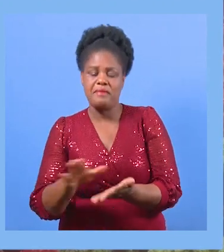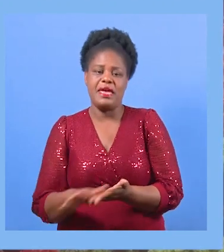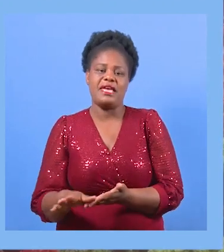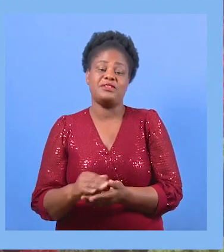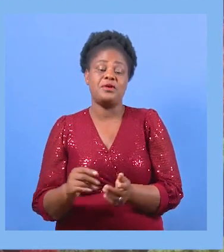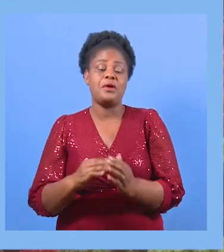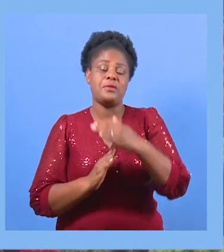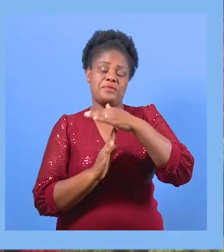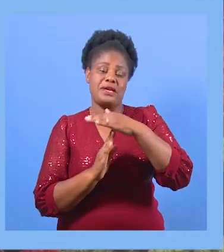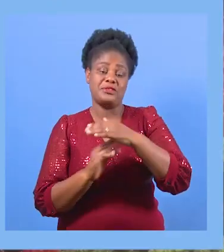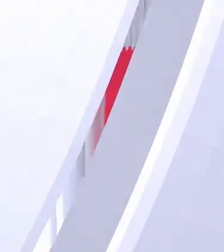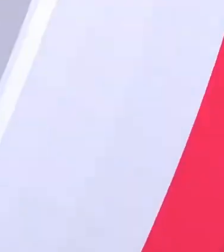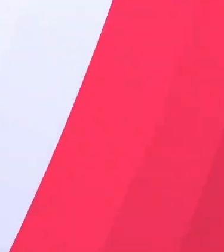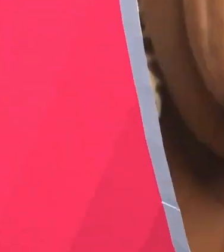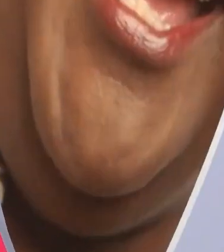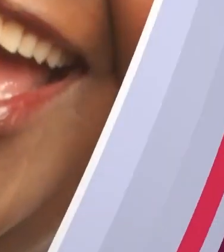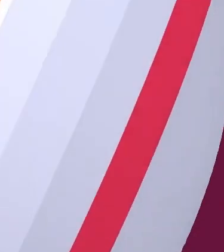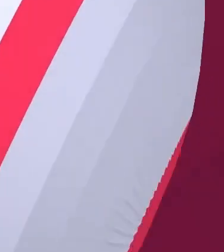chinoteera. Ngatimbotorai mafemo.